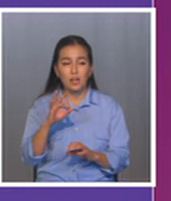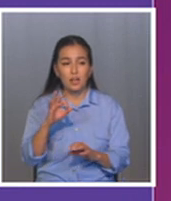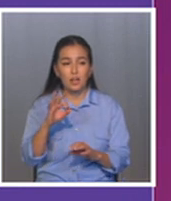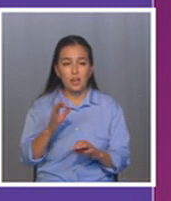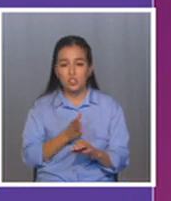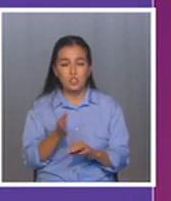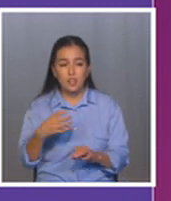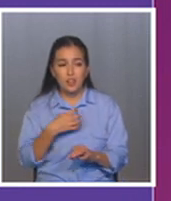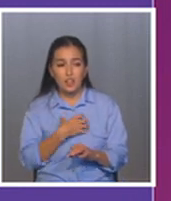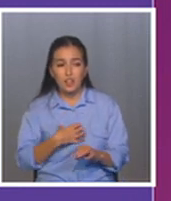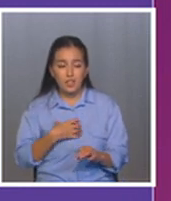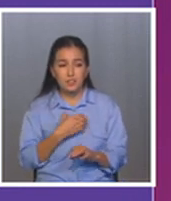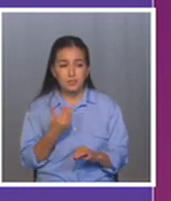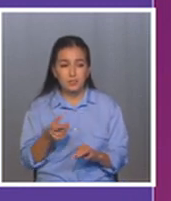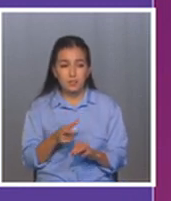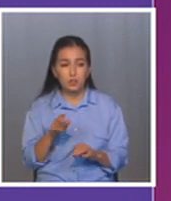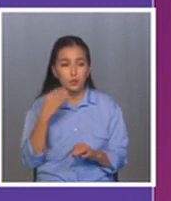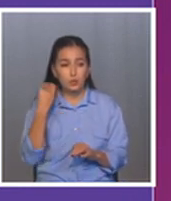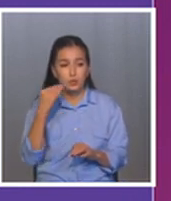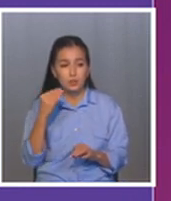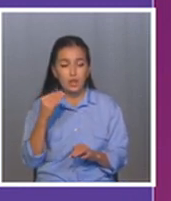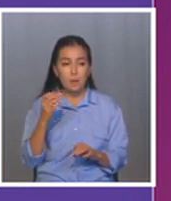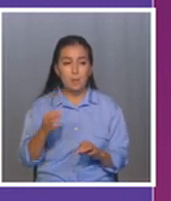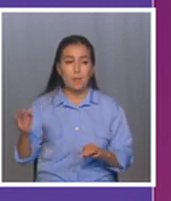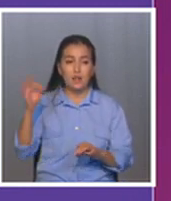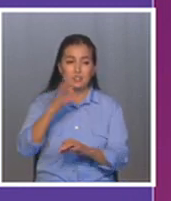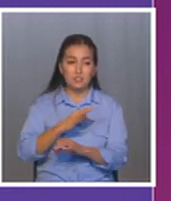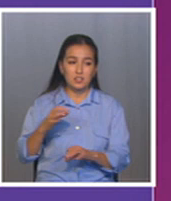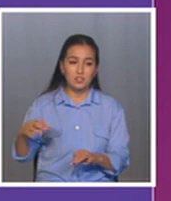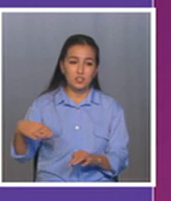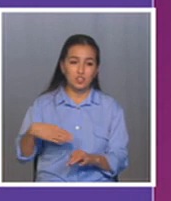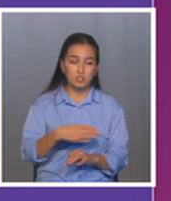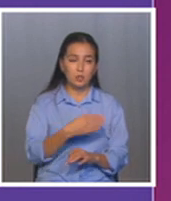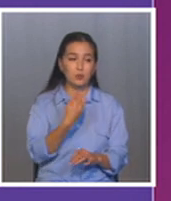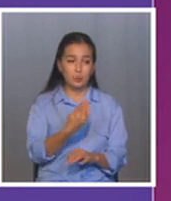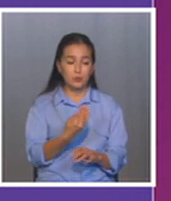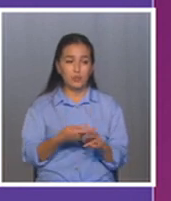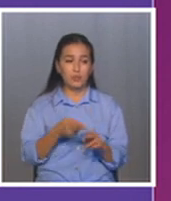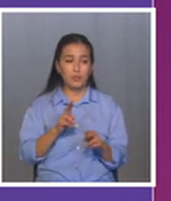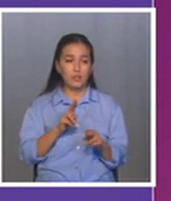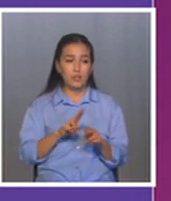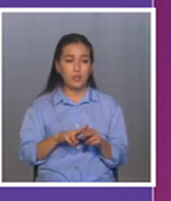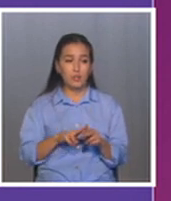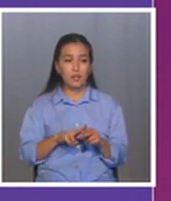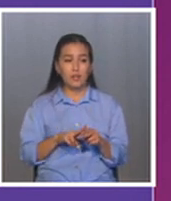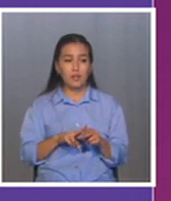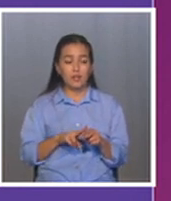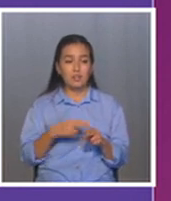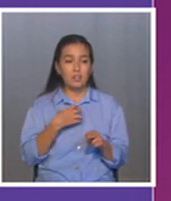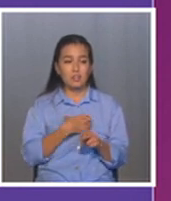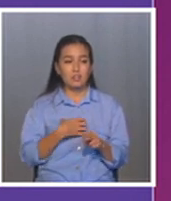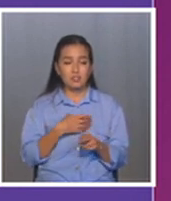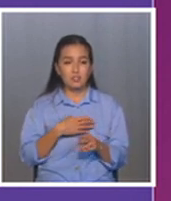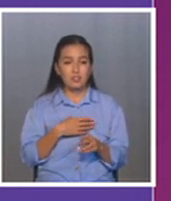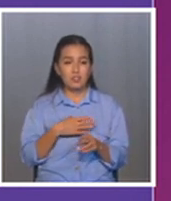саналса, Түркістан, яғни оңтүстік Қазақстан, батысқа шығатын негізгі